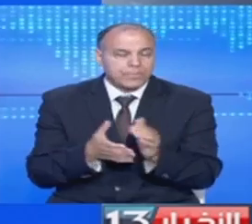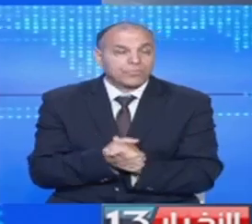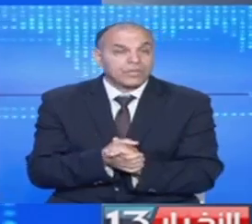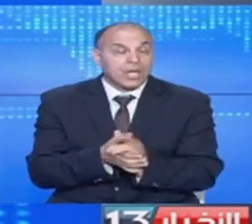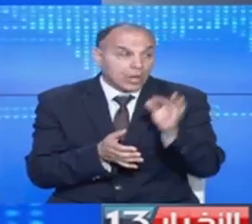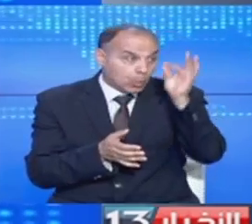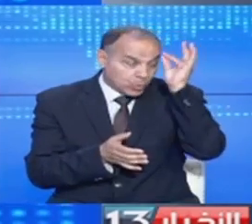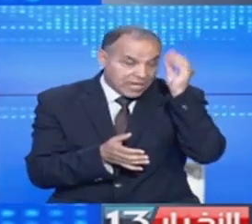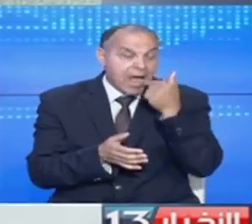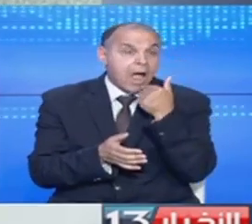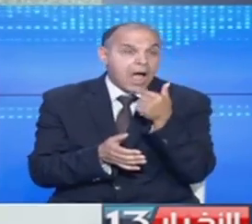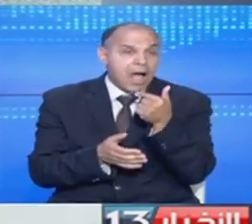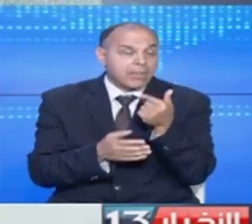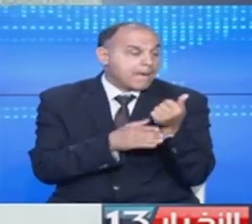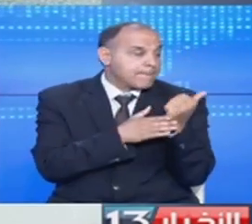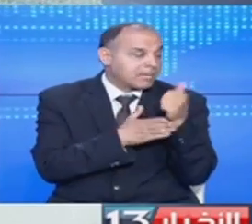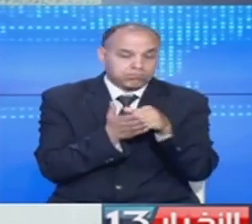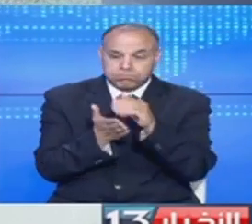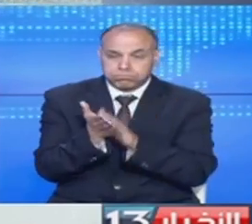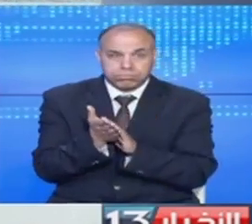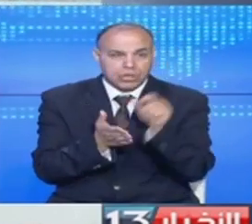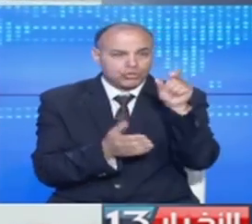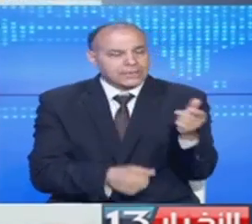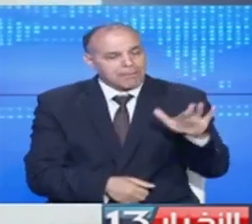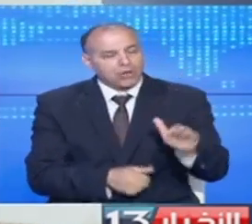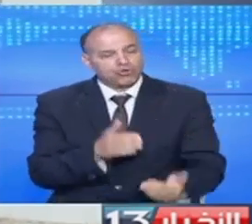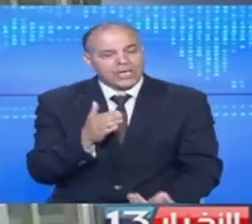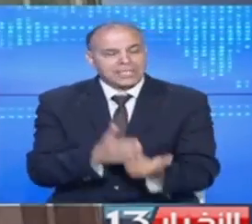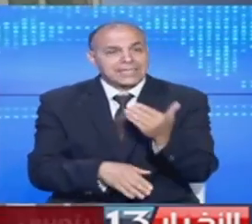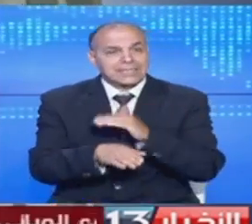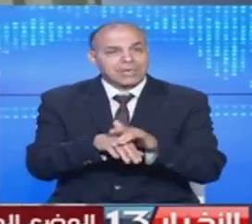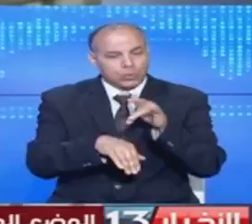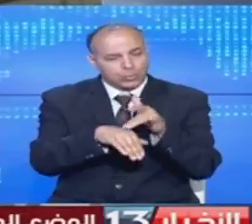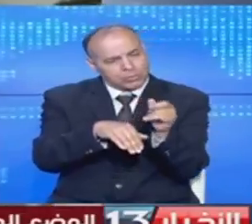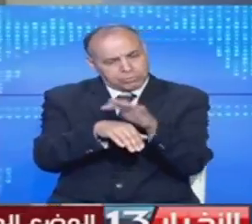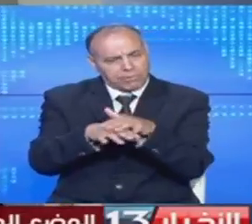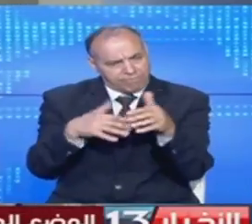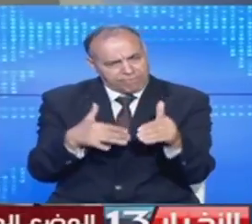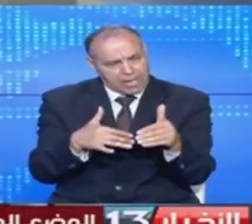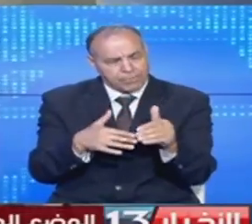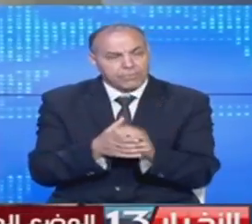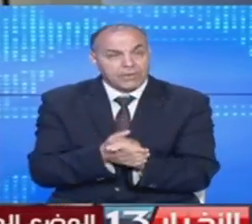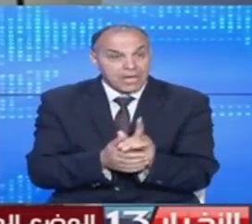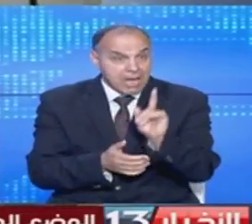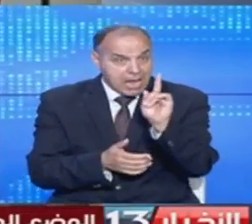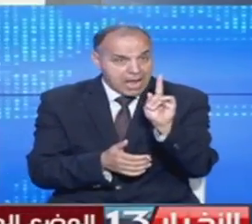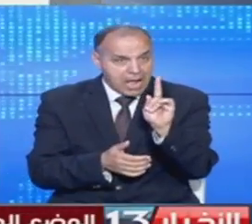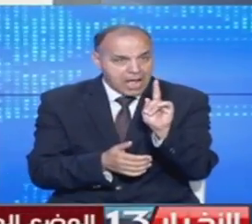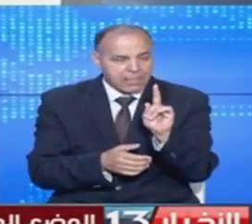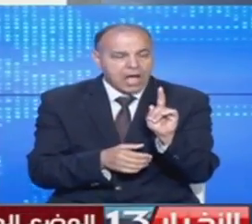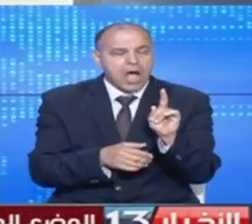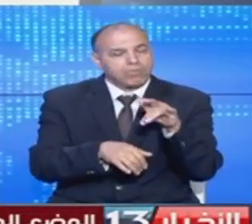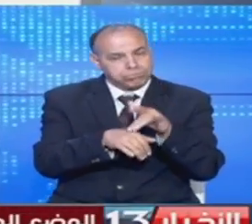كورونا بتونس أنه تم أمس تسجيل حالة وفاة جديدة بسبب الإصابة بفيروس كورونا المستجد ووفود